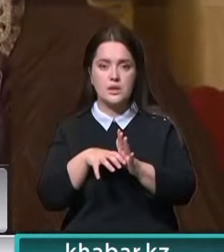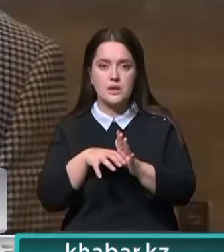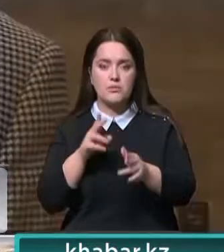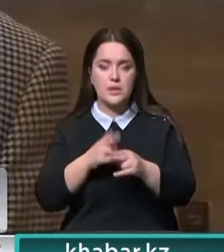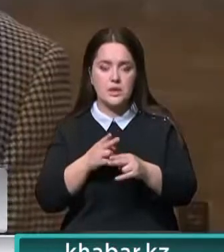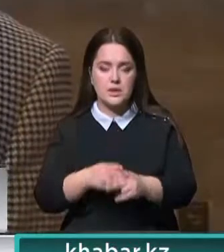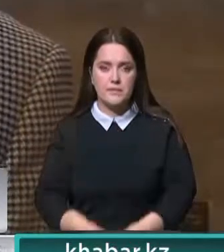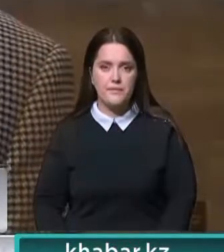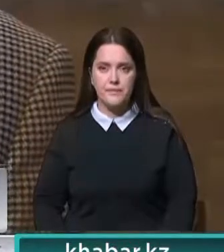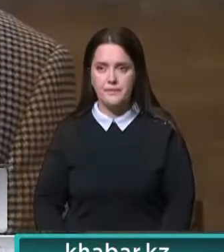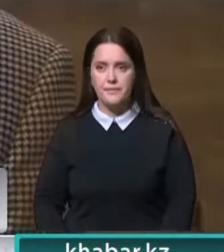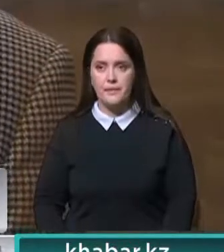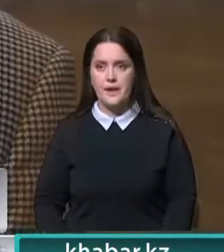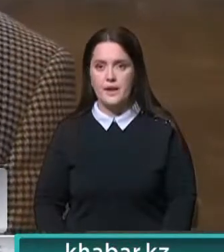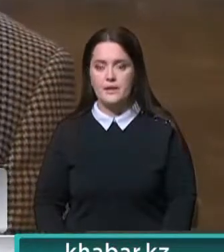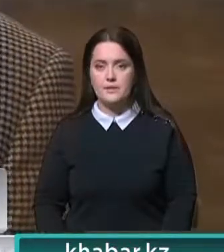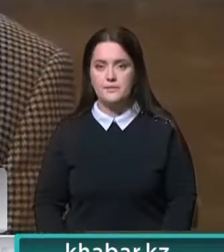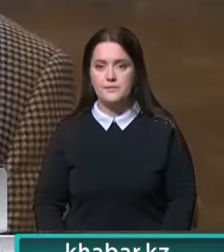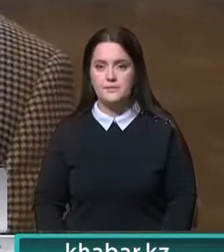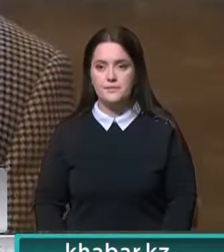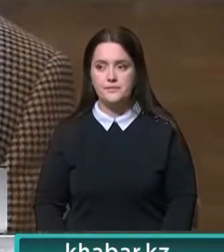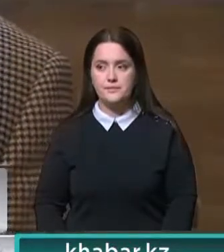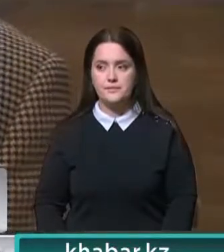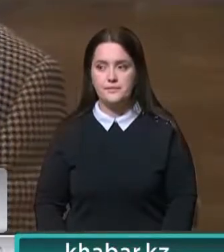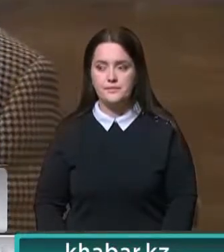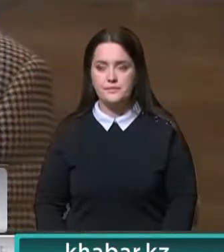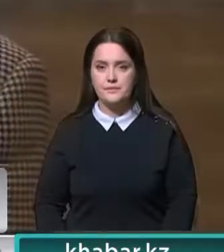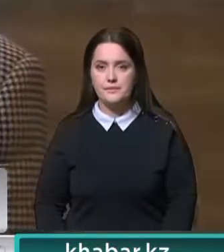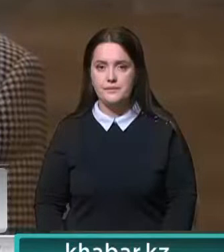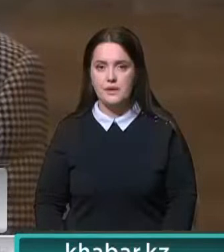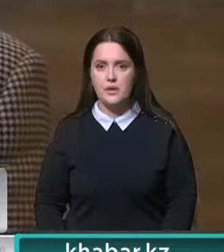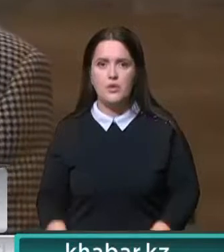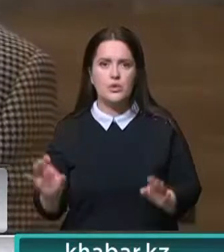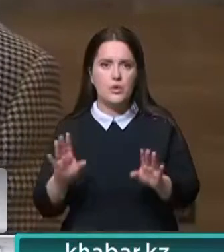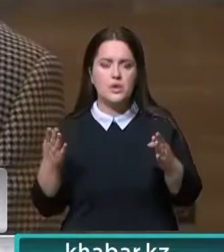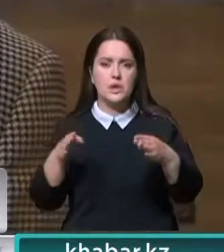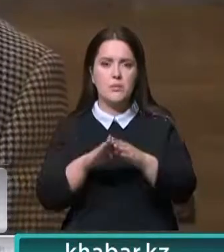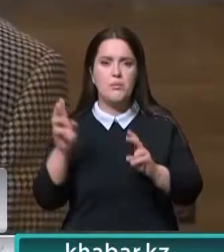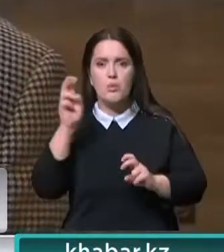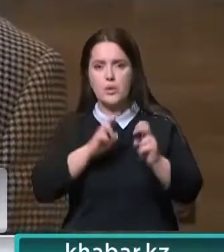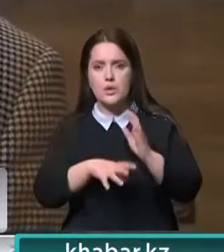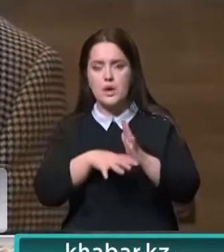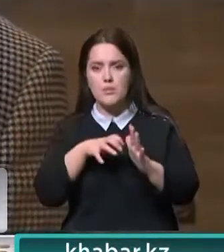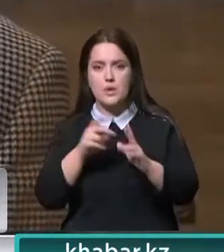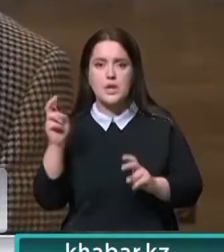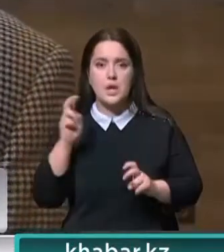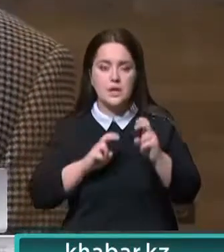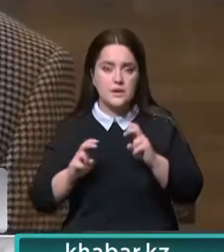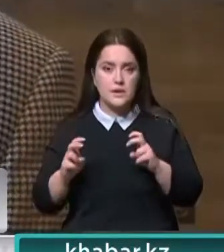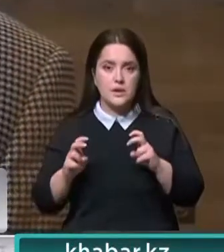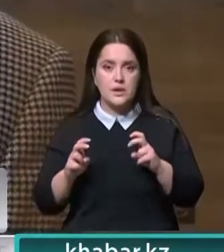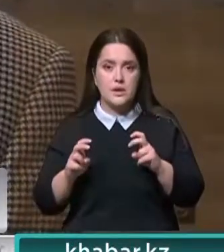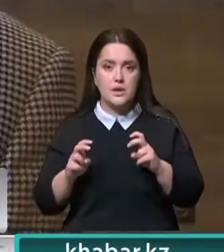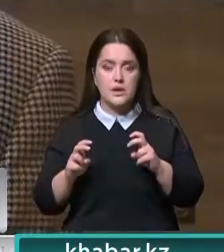меди. Он там только не замыкался на поисках месторождений, на разведку Джезказган месторождения.